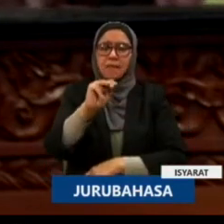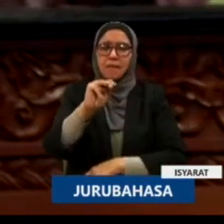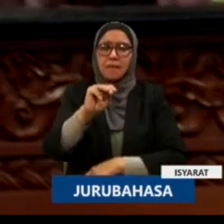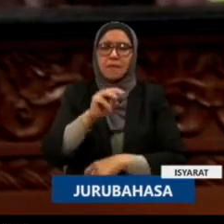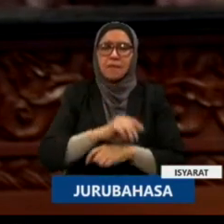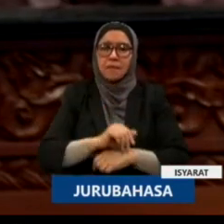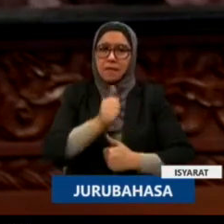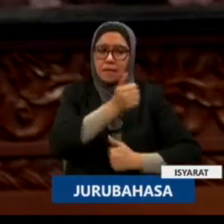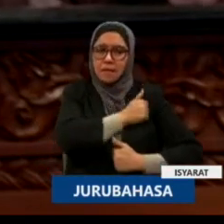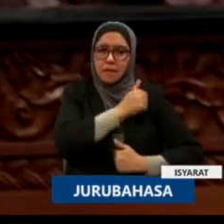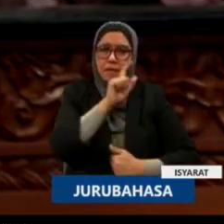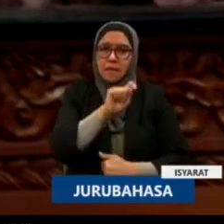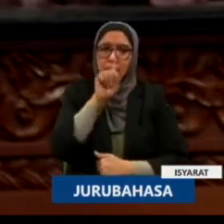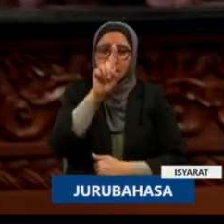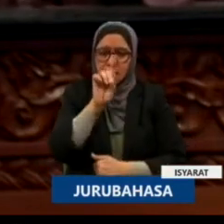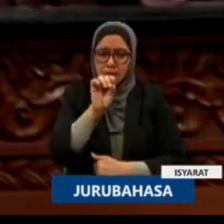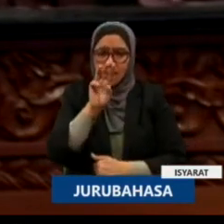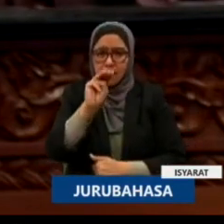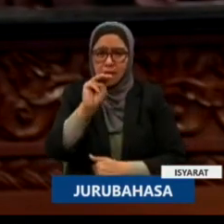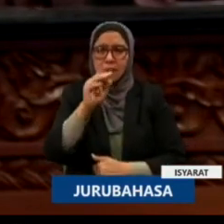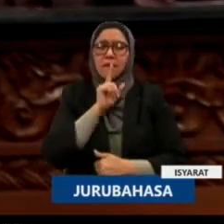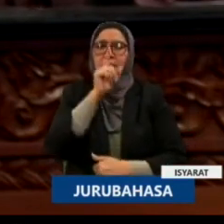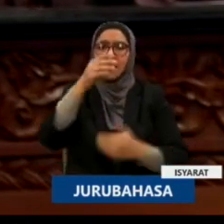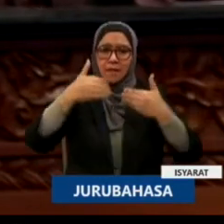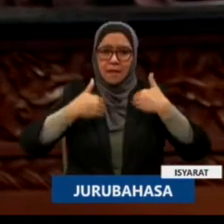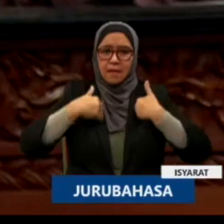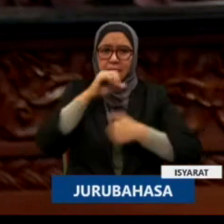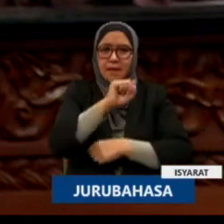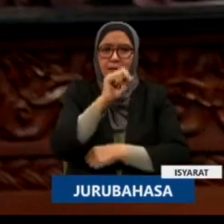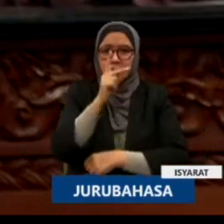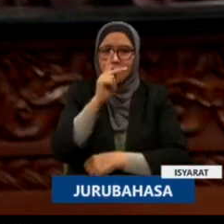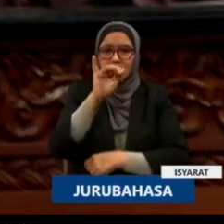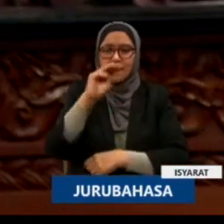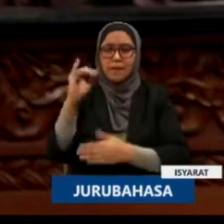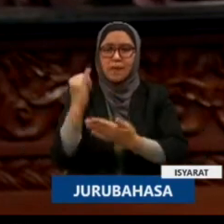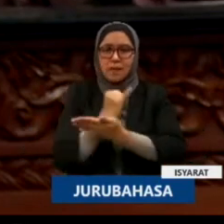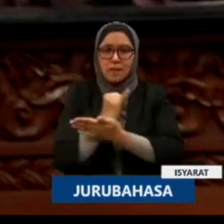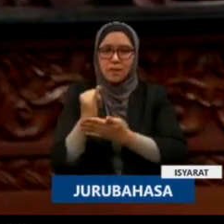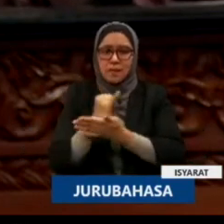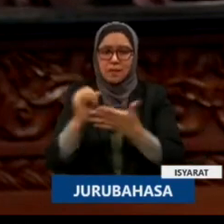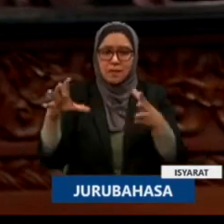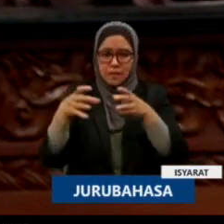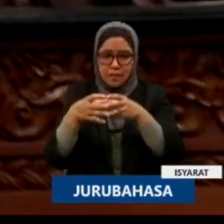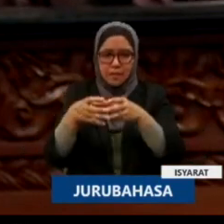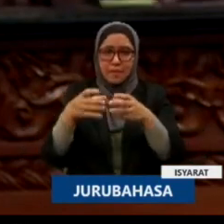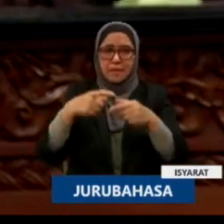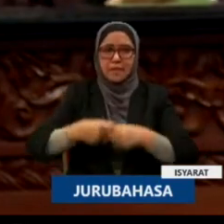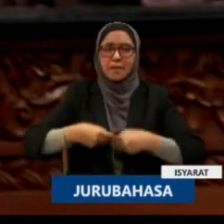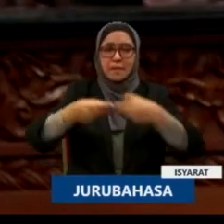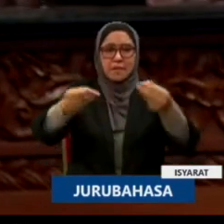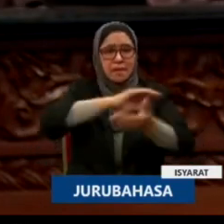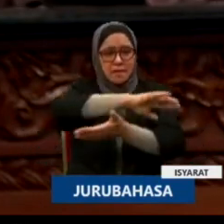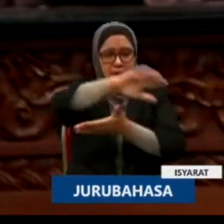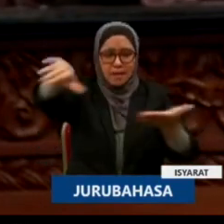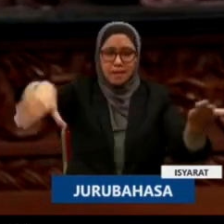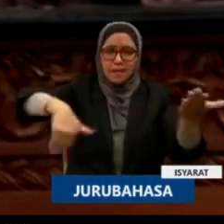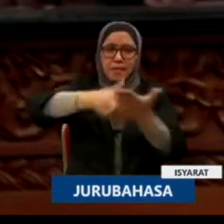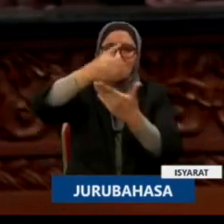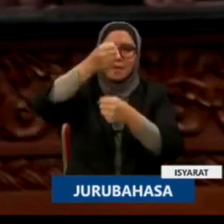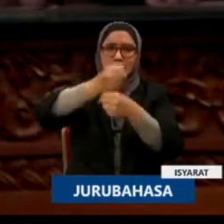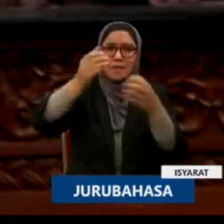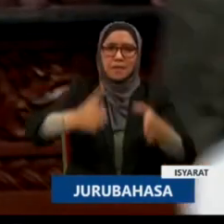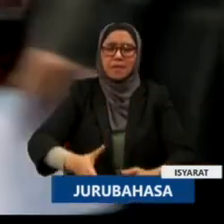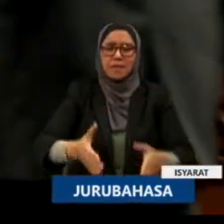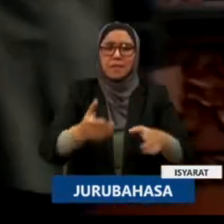berkelompok anggatan akan termasyhur yang ditawarkan kepada semua angkatan tentang anggota tentera Ski ini